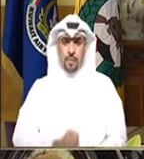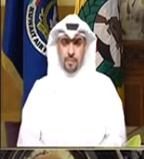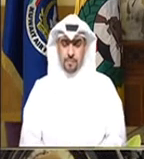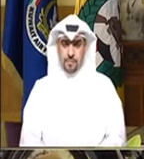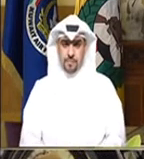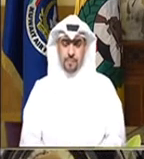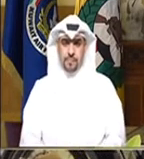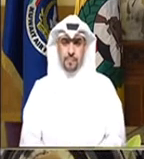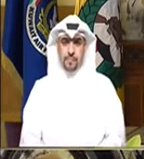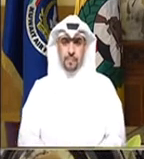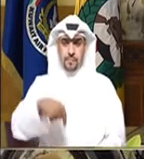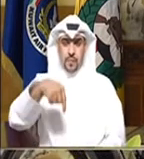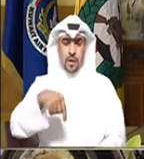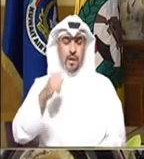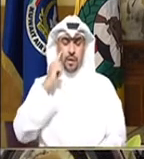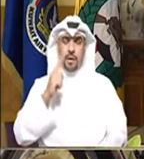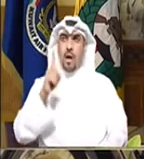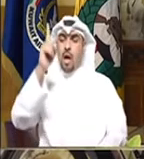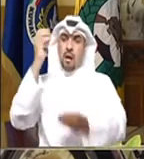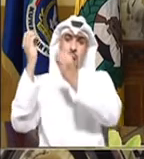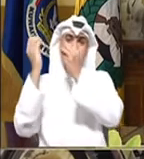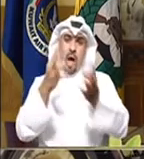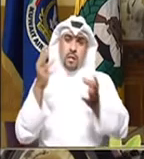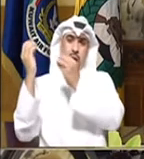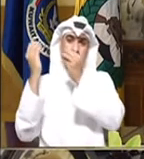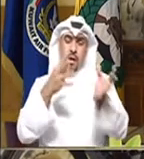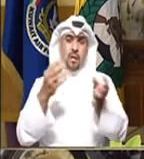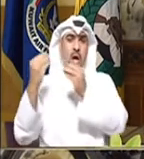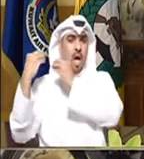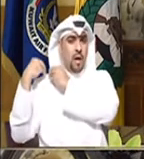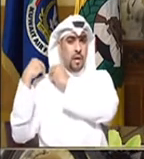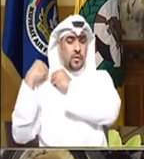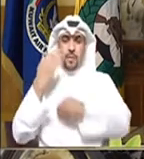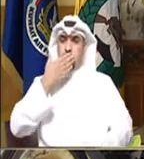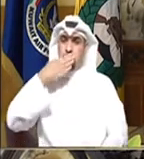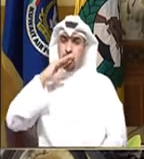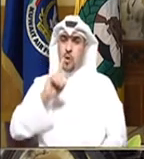من العشر الأواخر رافعين أكف الضراعة